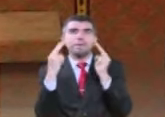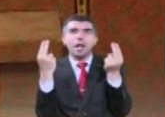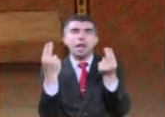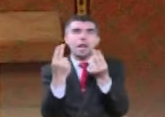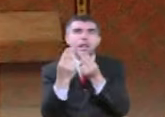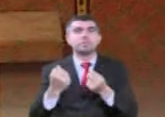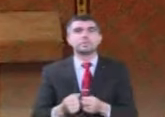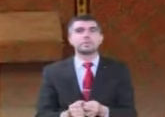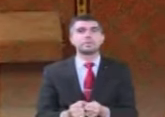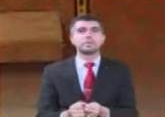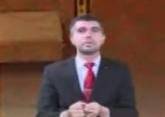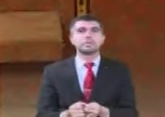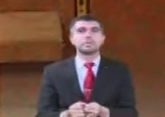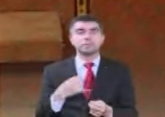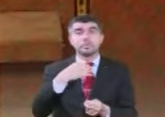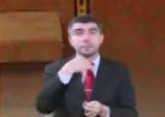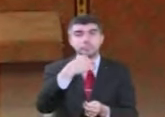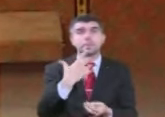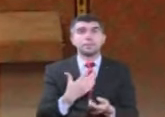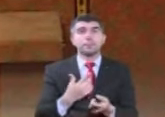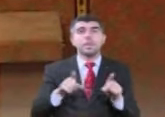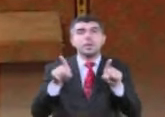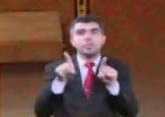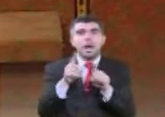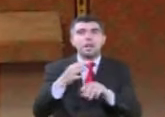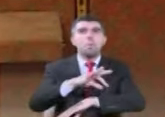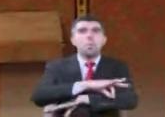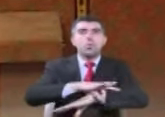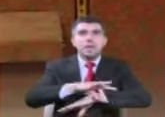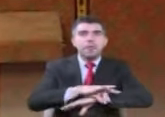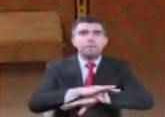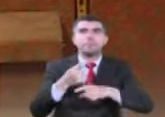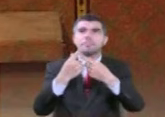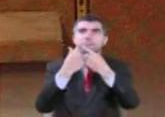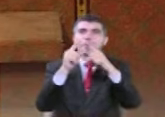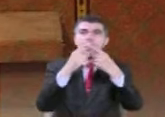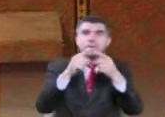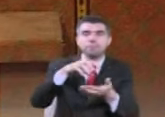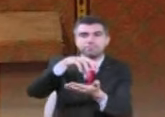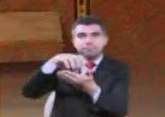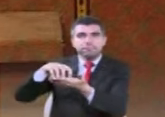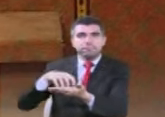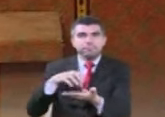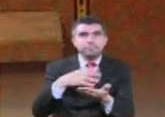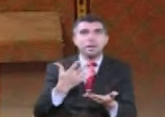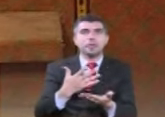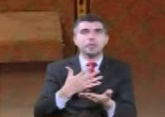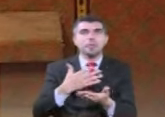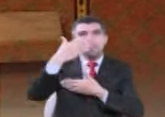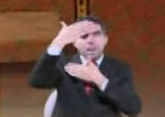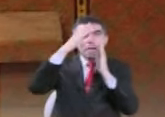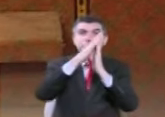المغاربة. طبعا عندنا خلية مركزية، عندنا خلايا محلية، تعتني هذه